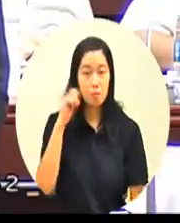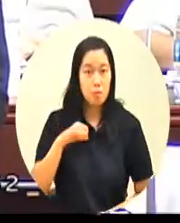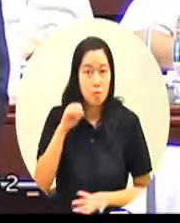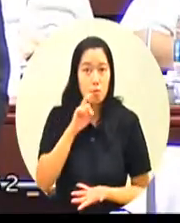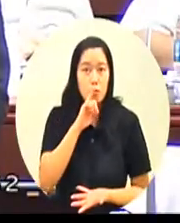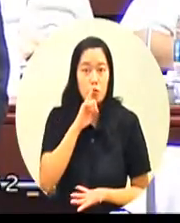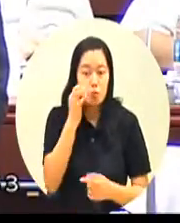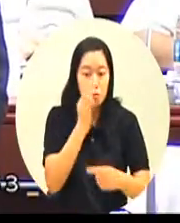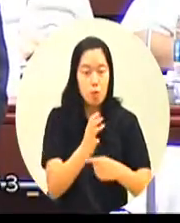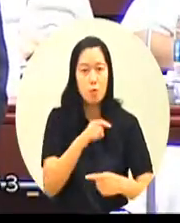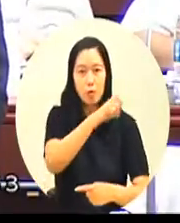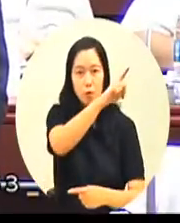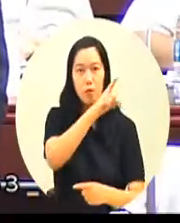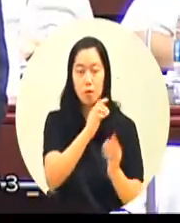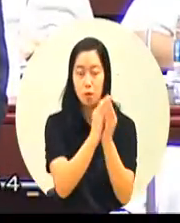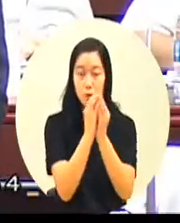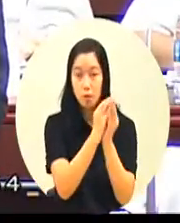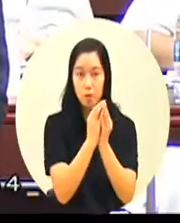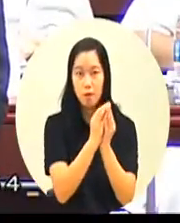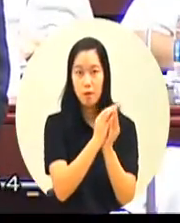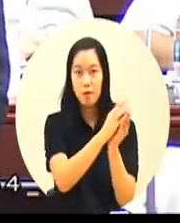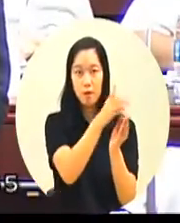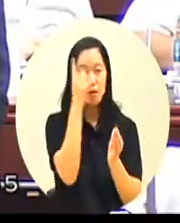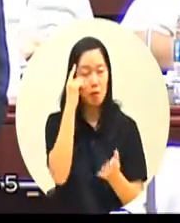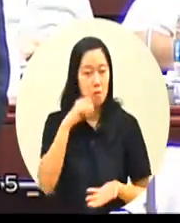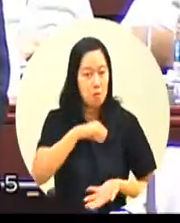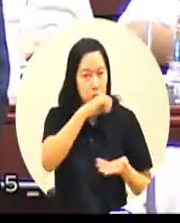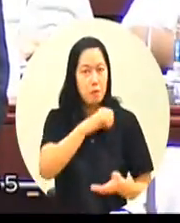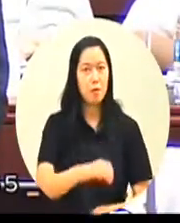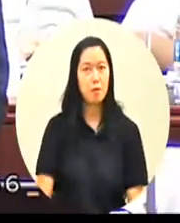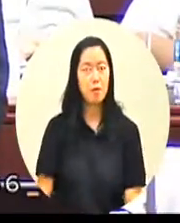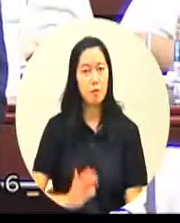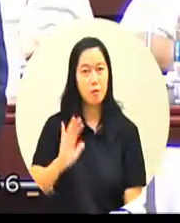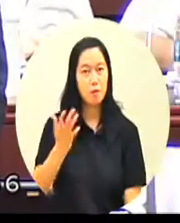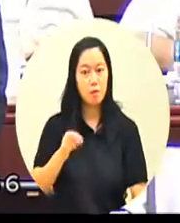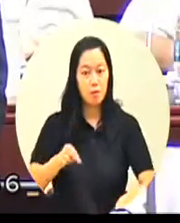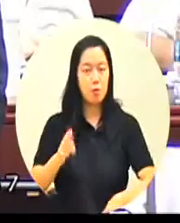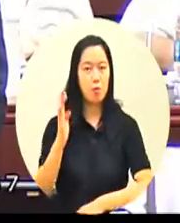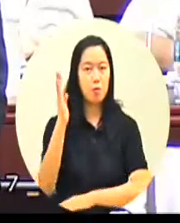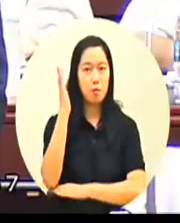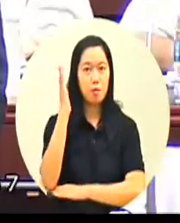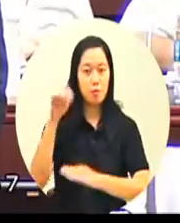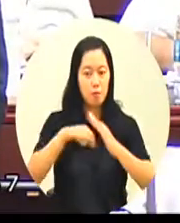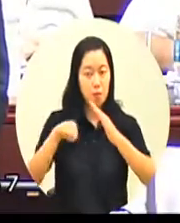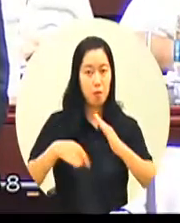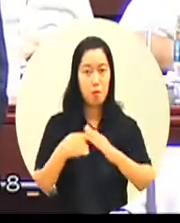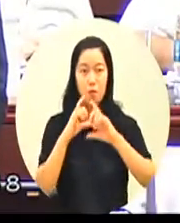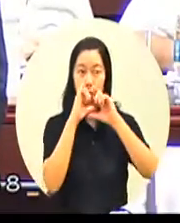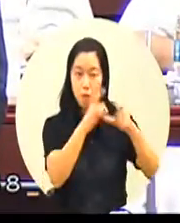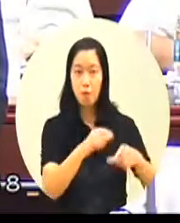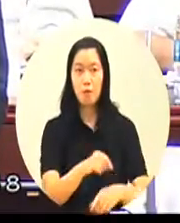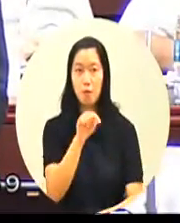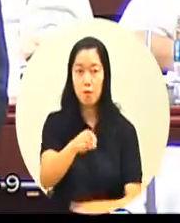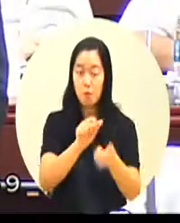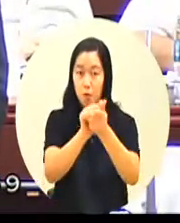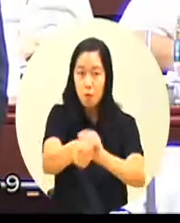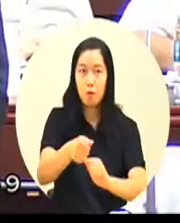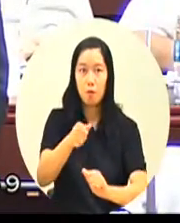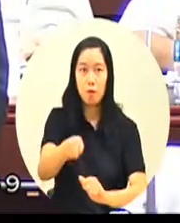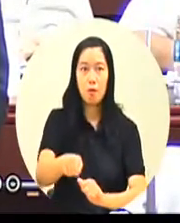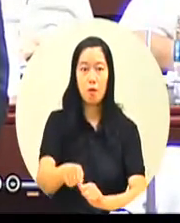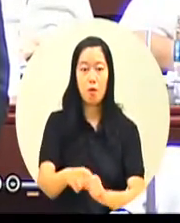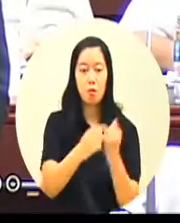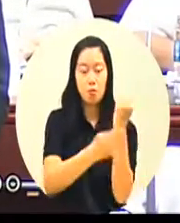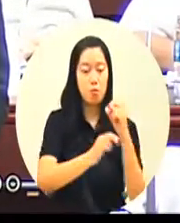园市提出来了，其实行政院也正式表示说这个税除非修